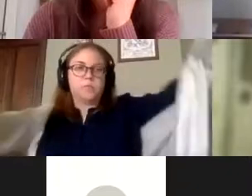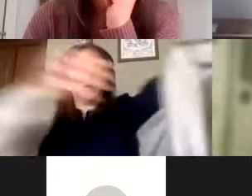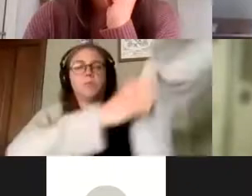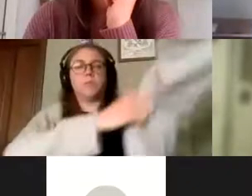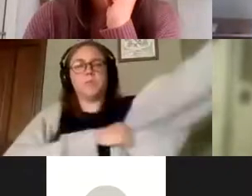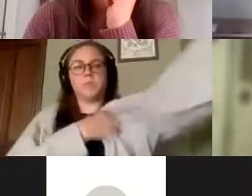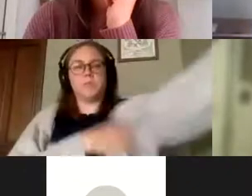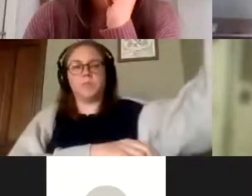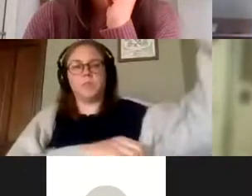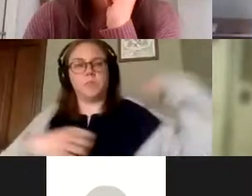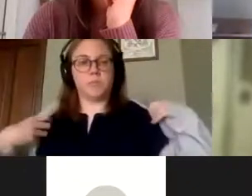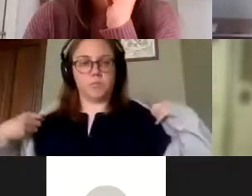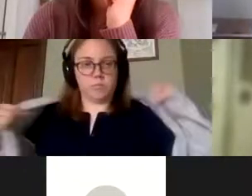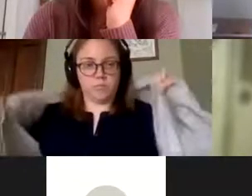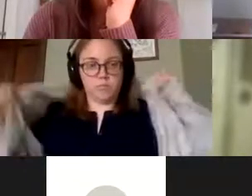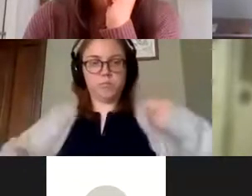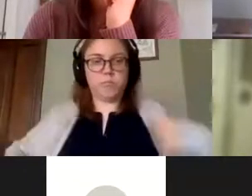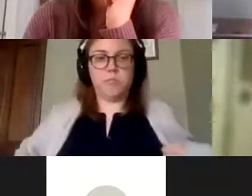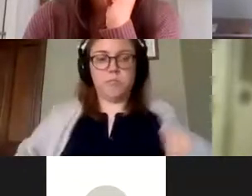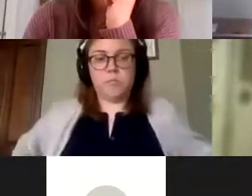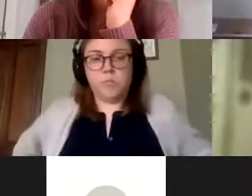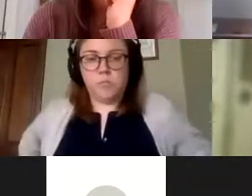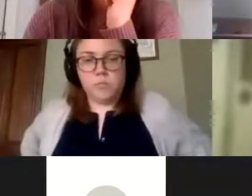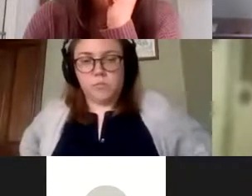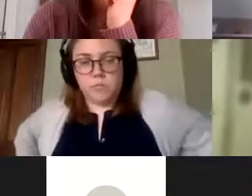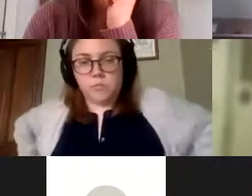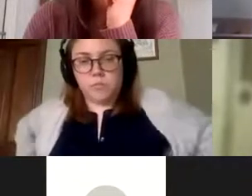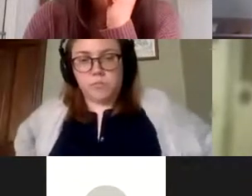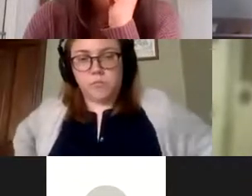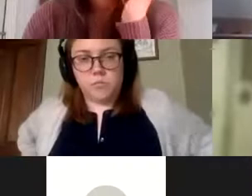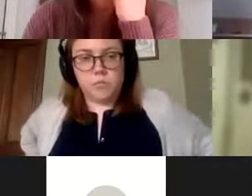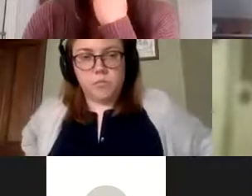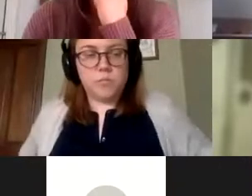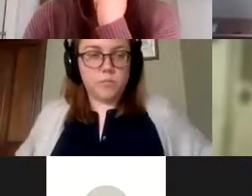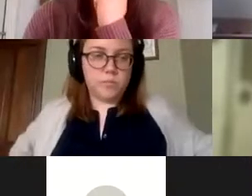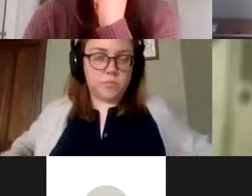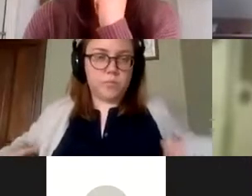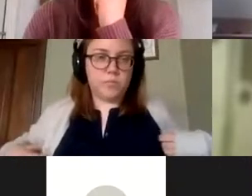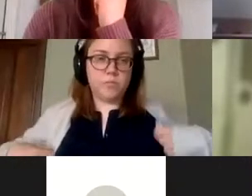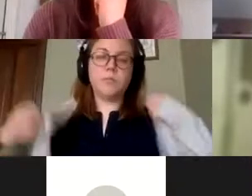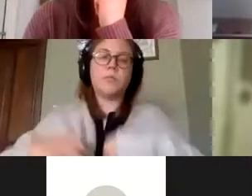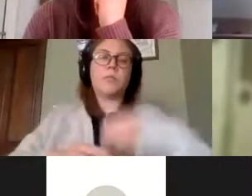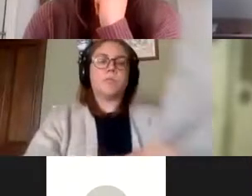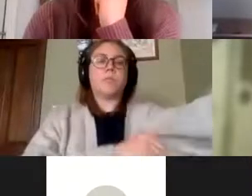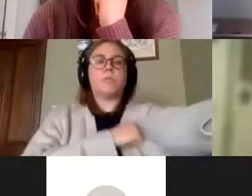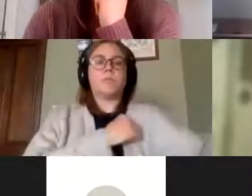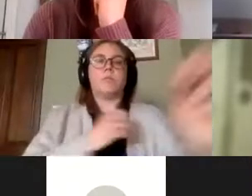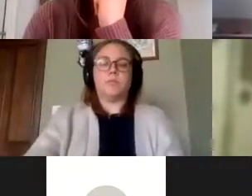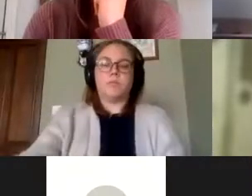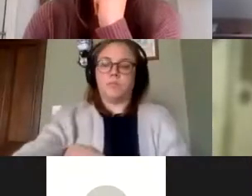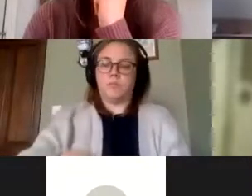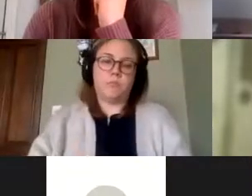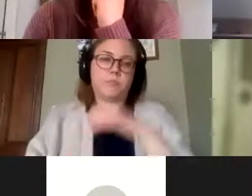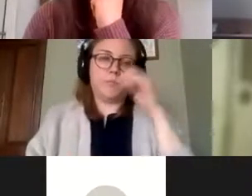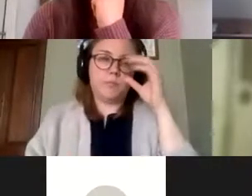Sylvia inderdaad dan in kunnen helpen. Voor de andere werkingen van andere regio's, contacteer gerust de lokale ondersteuner als je zin hebt om bij anderen